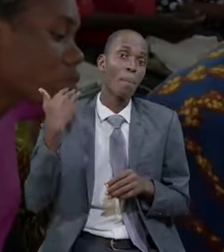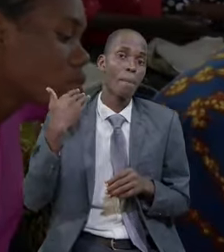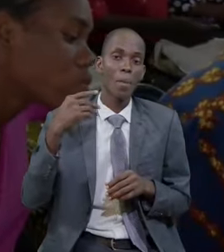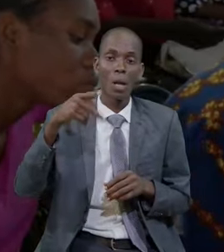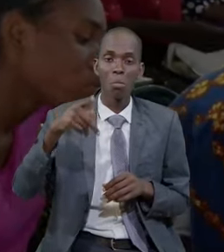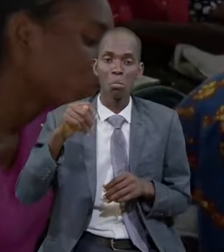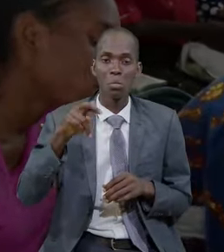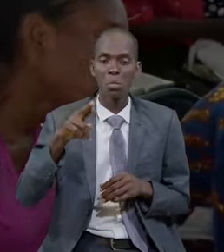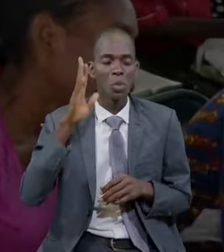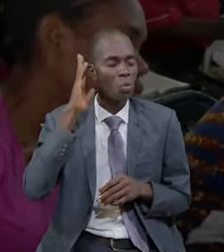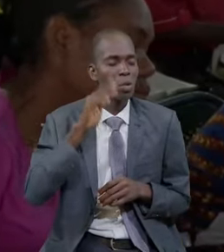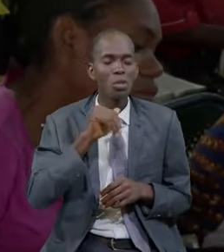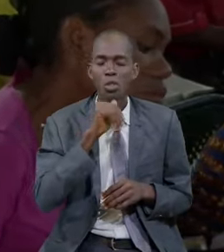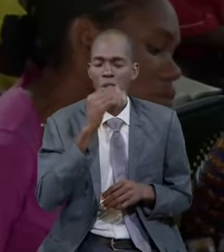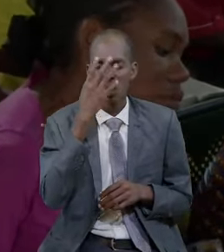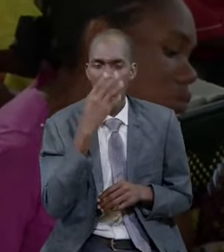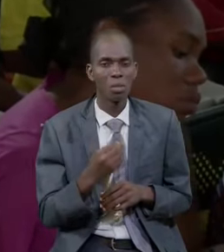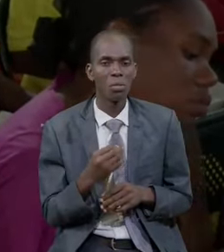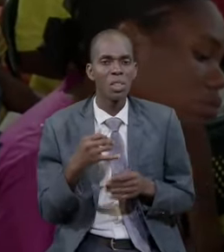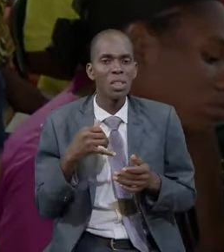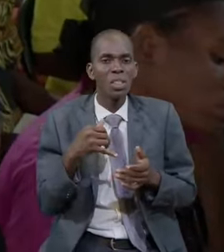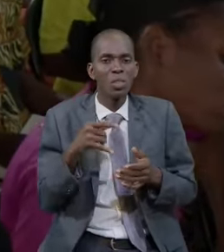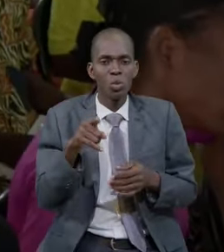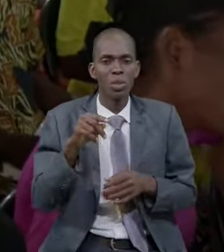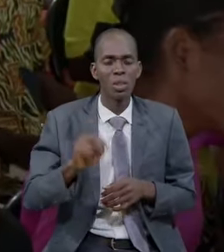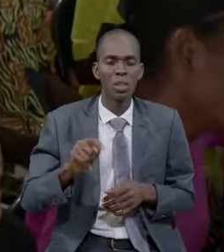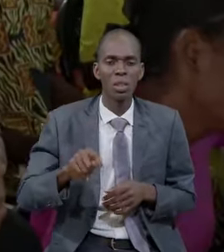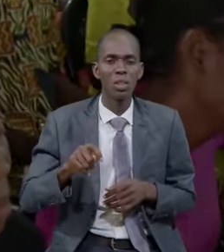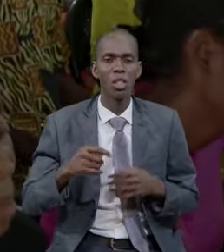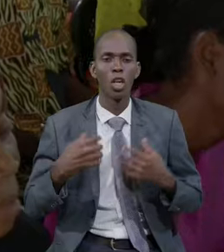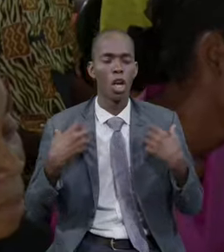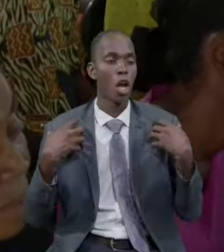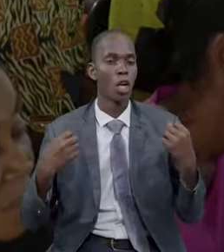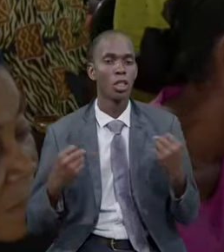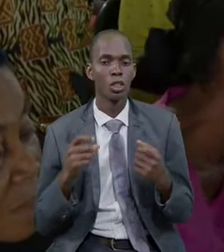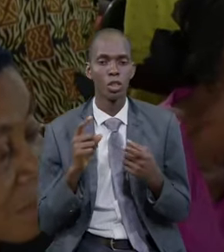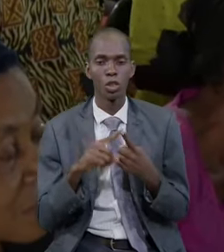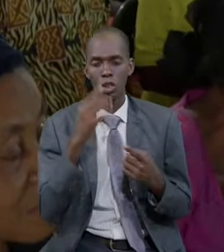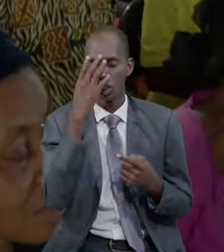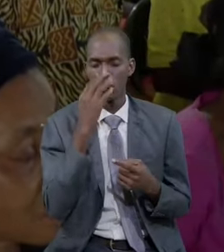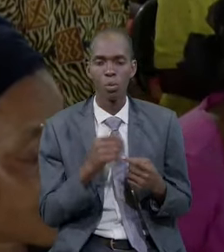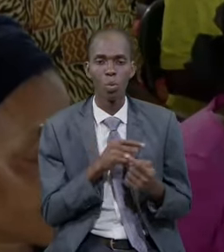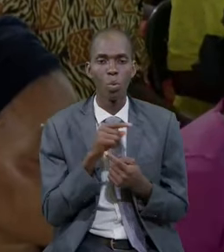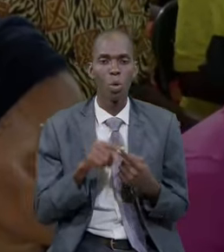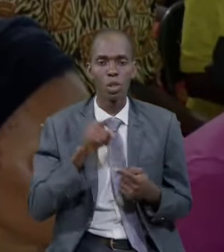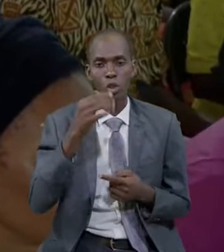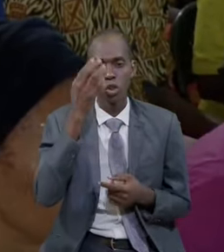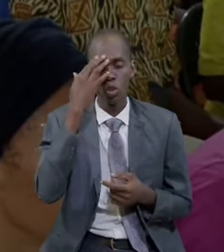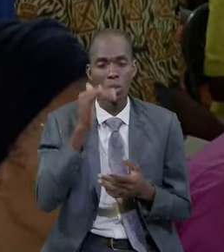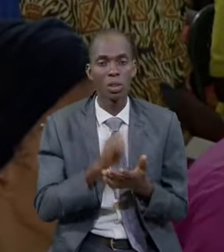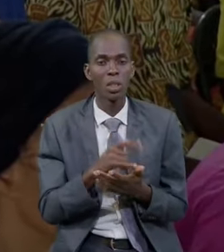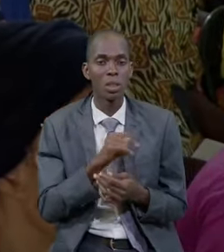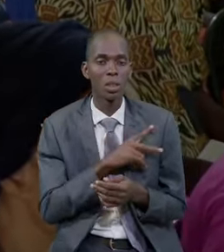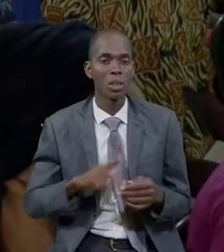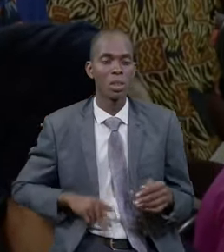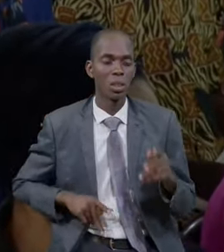dormir. Il faut du courage pour dormir. Quand tu sais qu'Hérode allait te prendre le